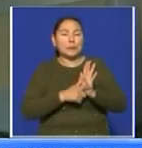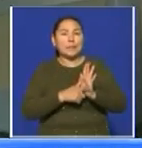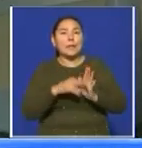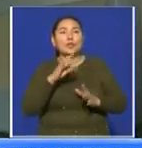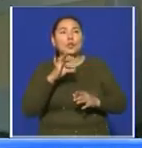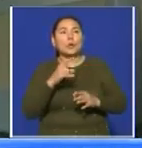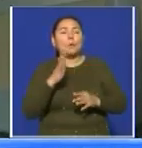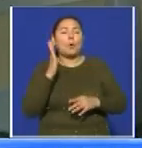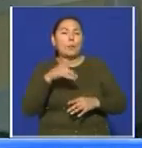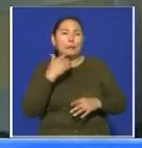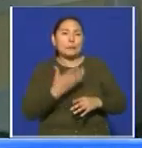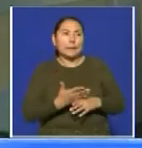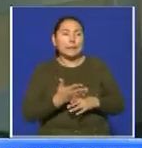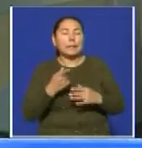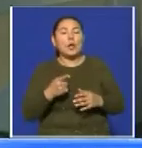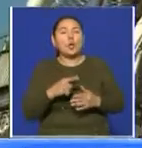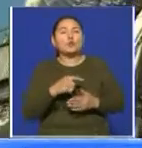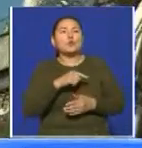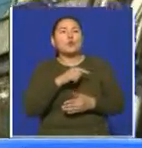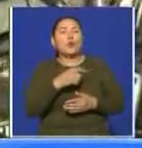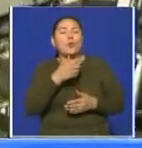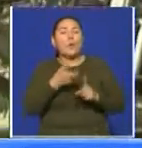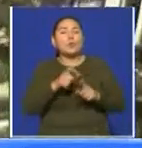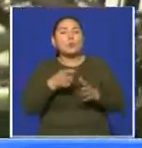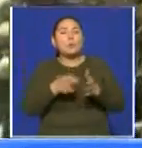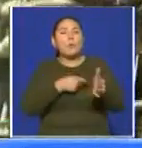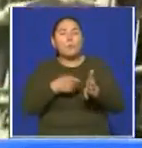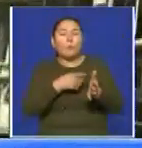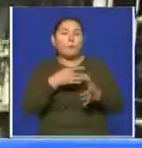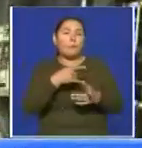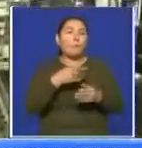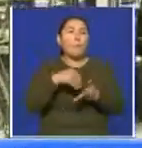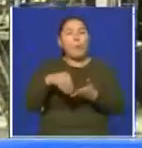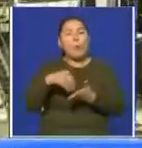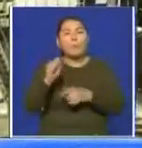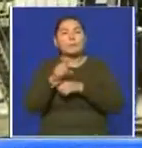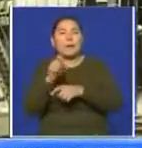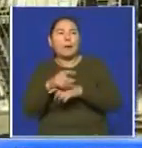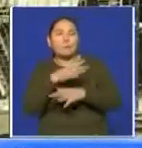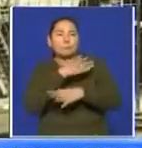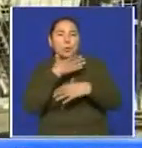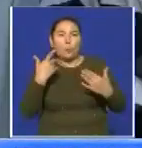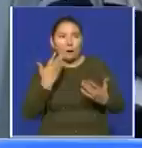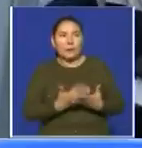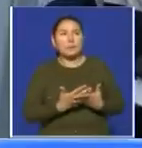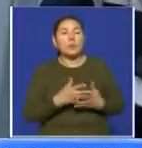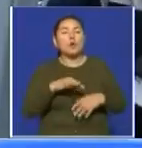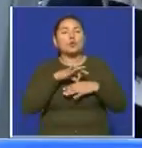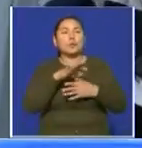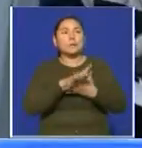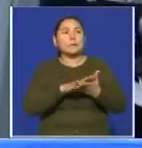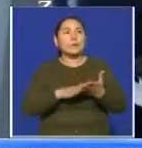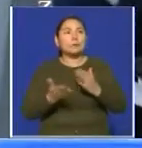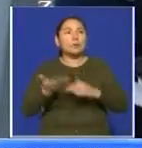жөнелтілген болатын. Бұрын ішкі нарықтың сұранысын толық өтеген, енді зауыттан өнімді экспортқа шығару тұрақты негізде жүргізіледі.